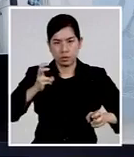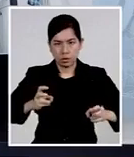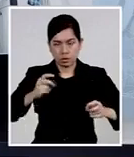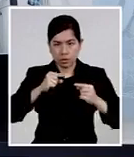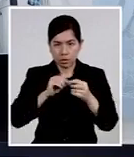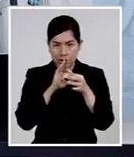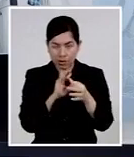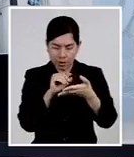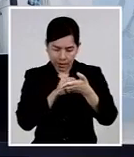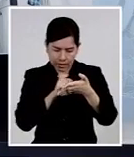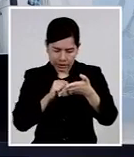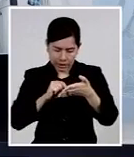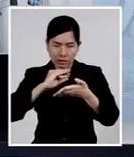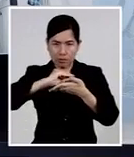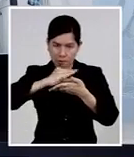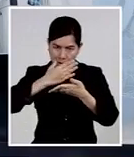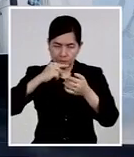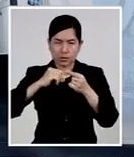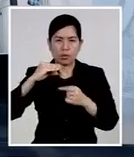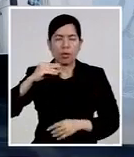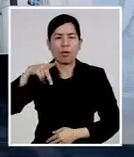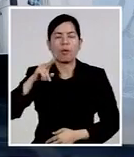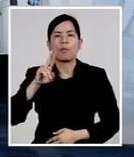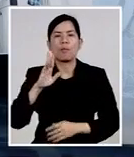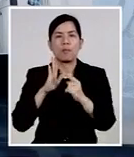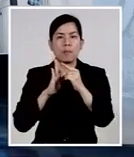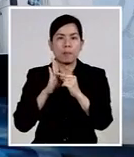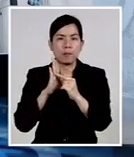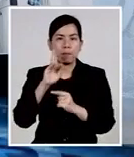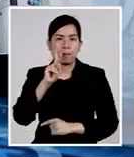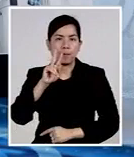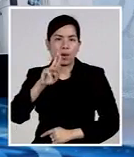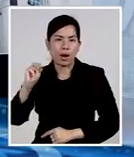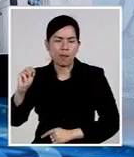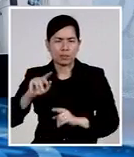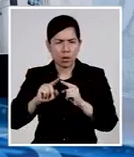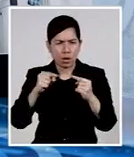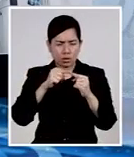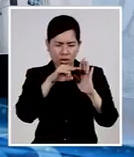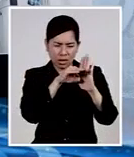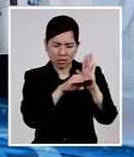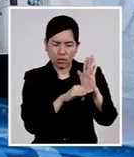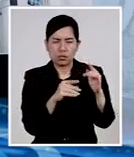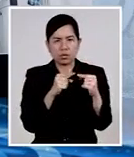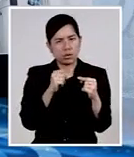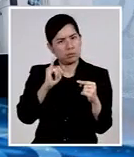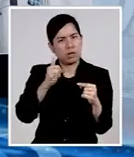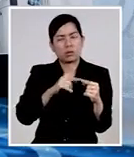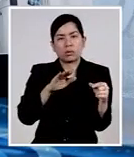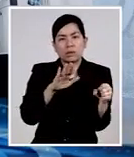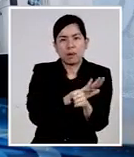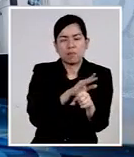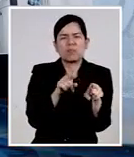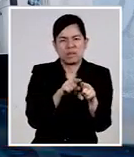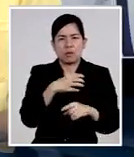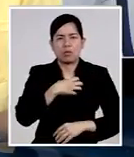ราก็ได้เขียนไปบ้างนะครับแต่ฟังก์ชันงานอาจจะได้ไม่ครบตามที่ เราอยาก